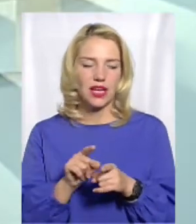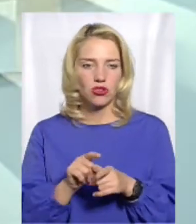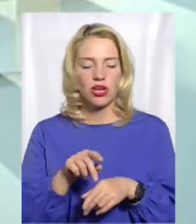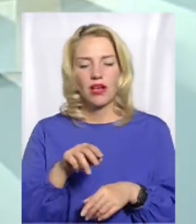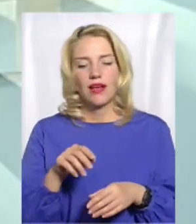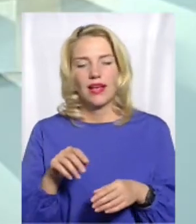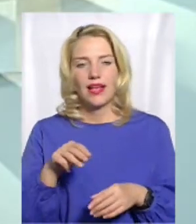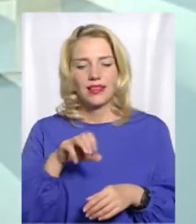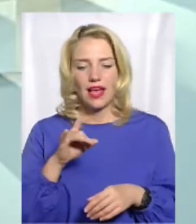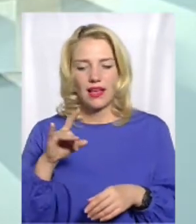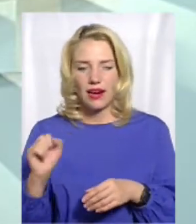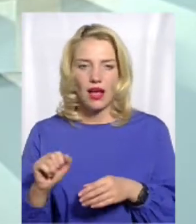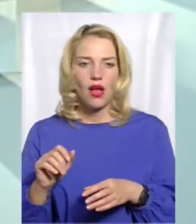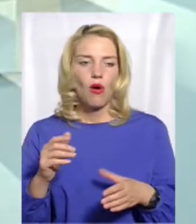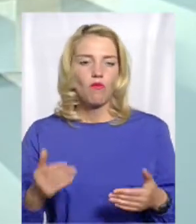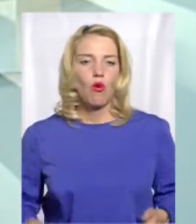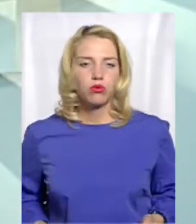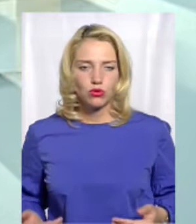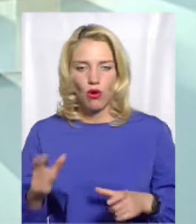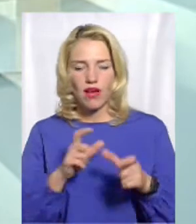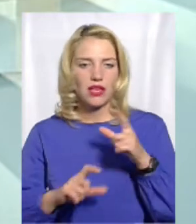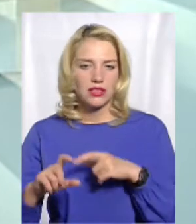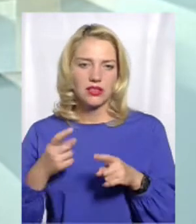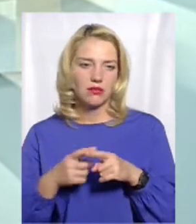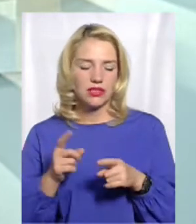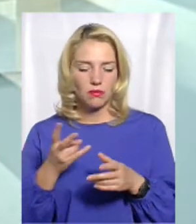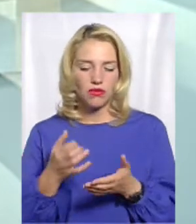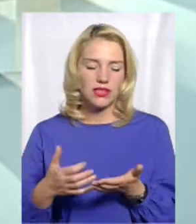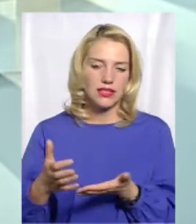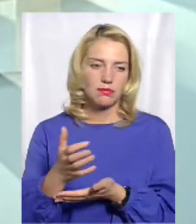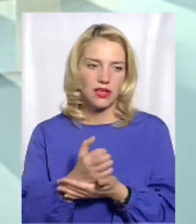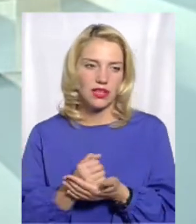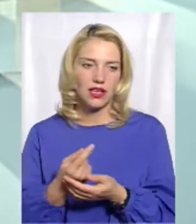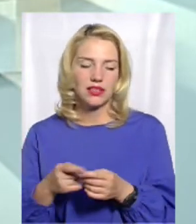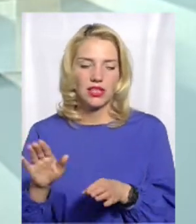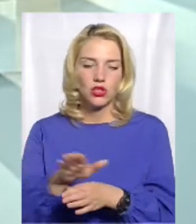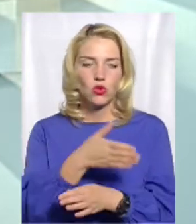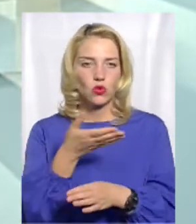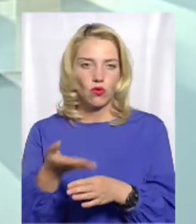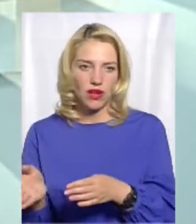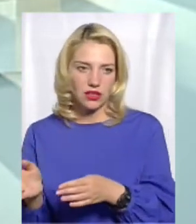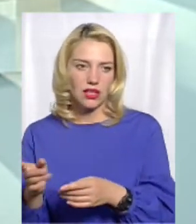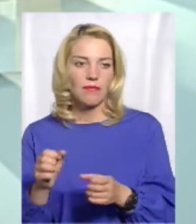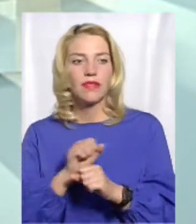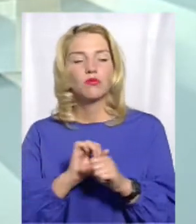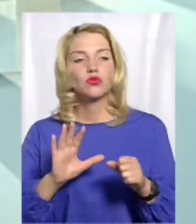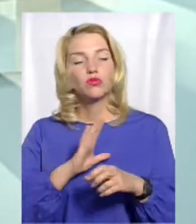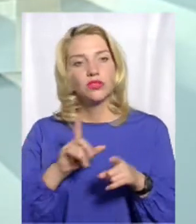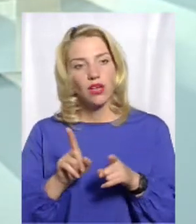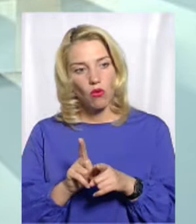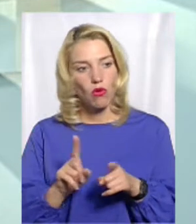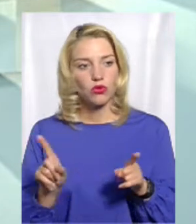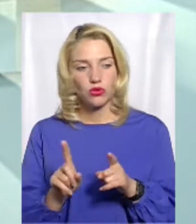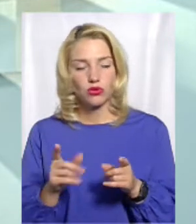побутової хімії. І цим законом безпосередньо визначено, що ми маємо відбирати ті відходи на стадії їх сортування. Тобто не може бути такого,